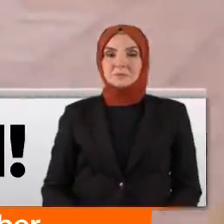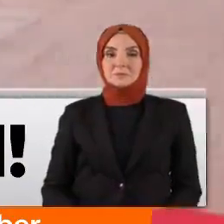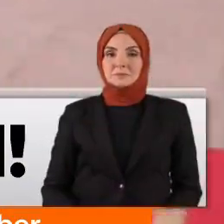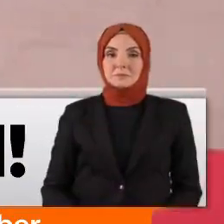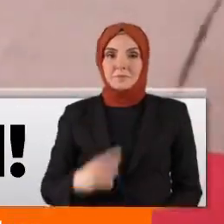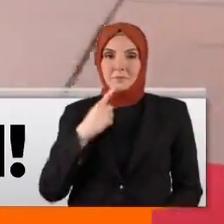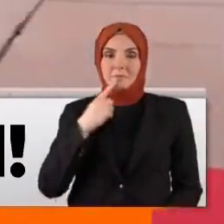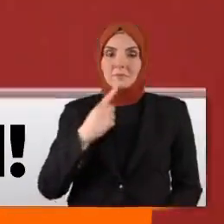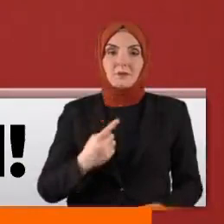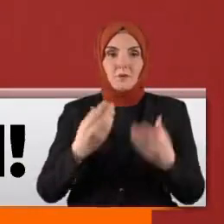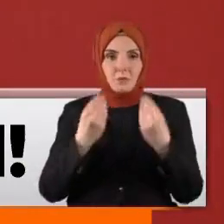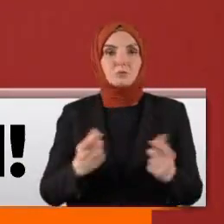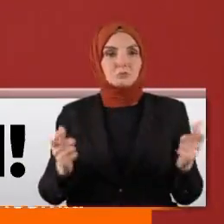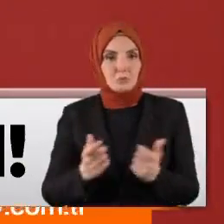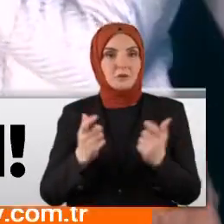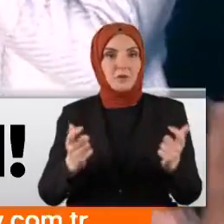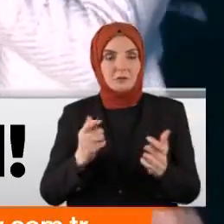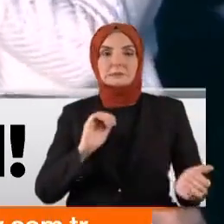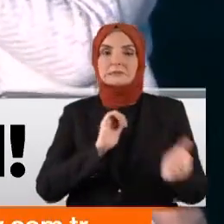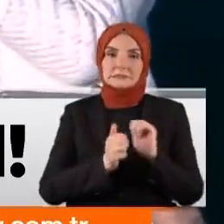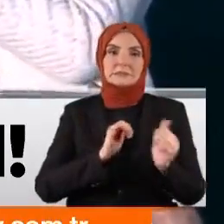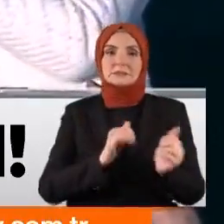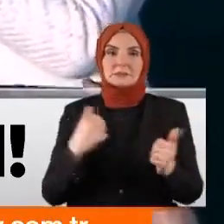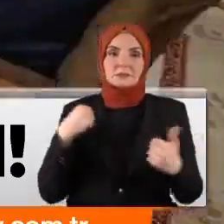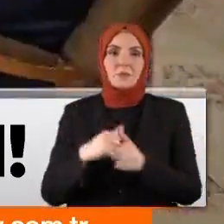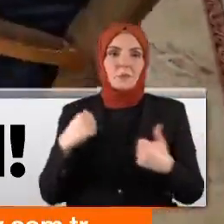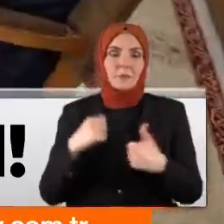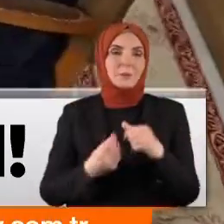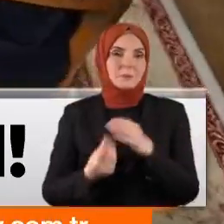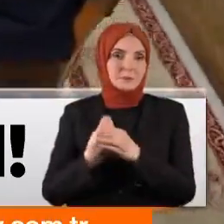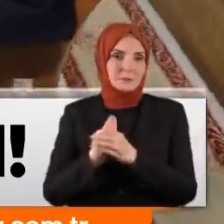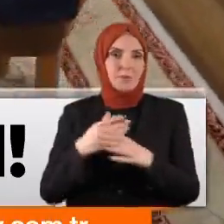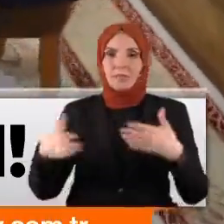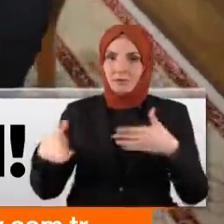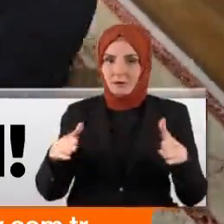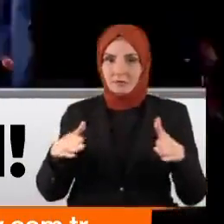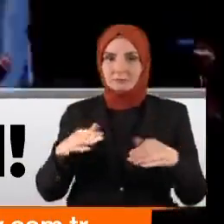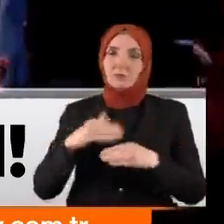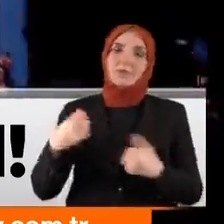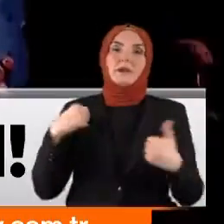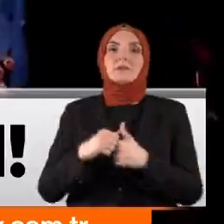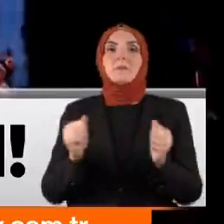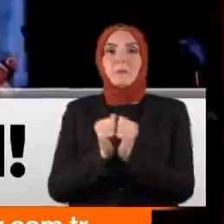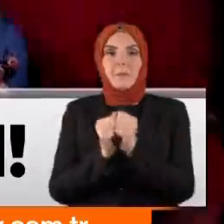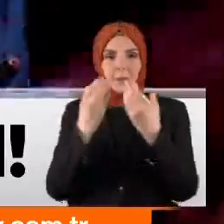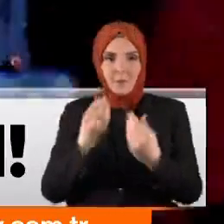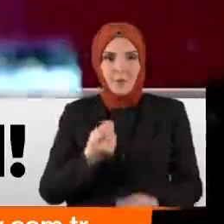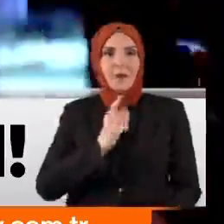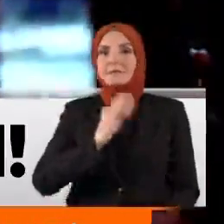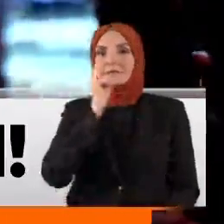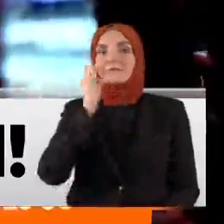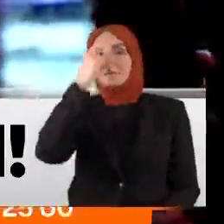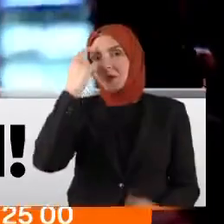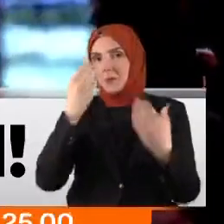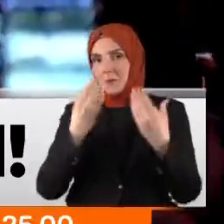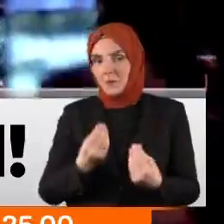Bir yıl boyunca toplandılar, kriz üstüne krizler yaşadılar. Dağılıp birleştikten sonra aday ismini ancak belirlediler. Onun da yetkilerini